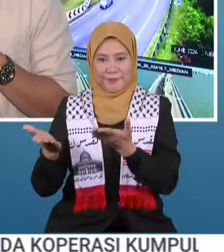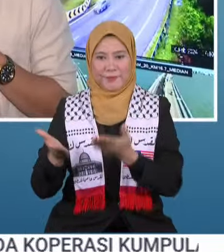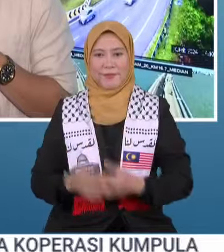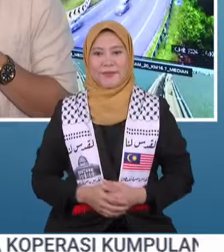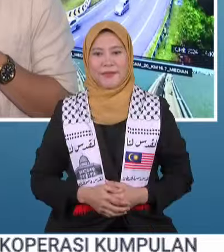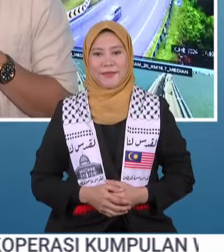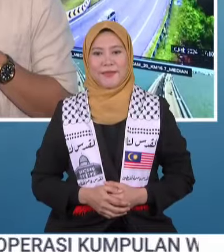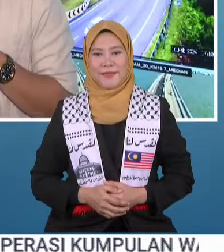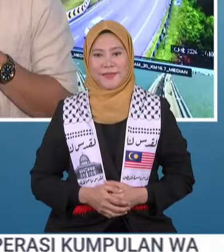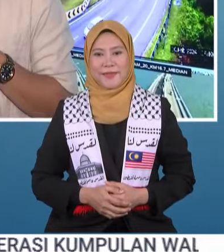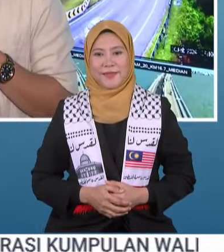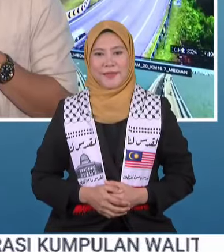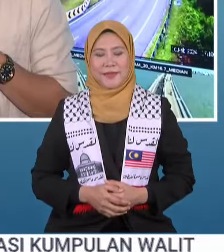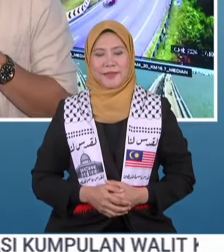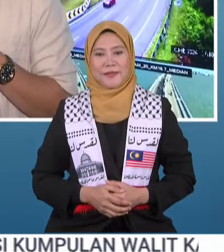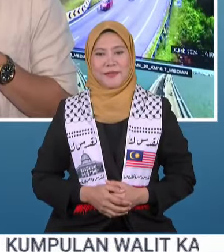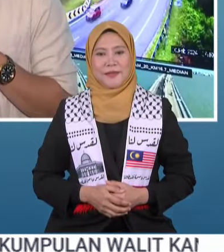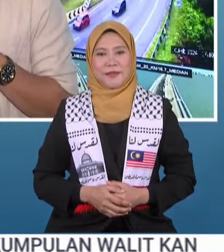teruskan.